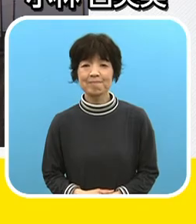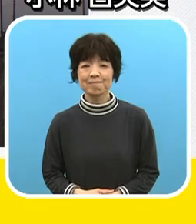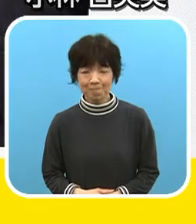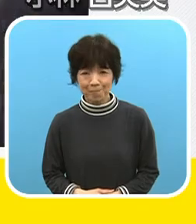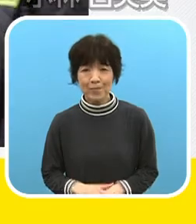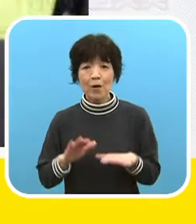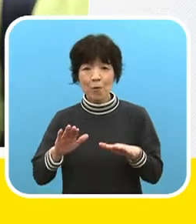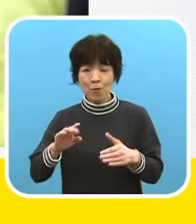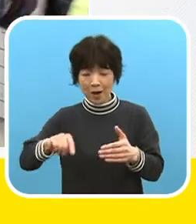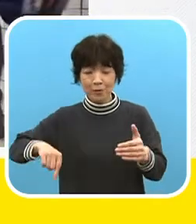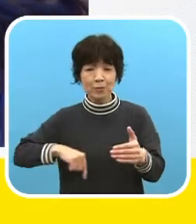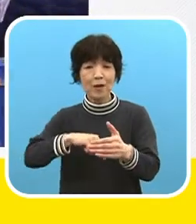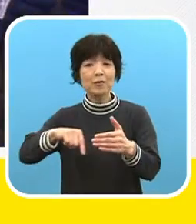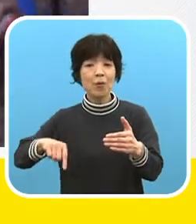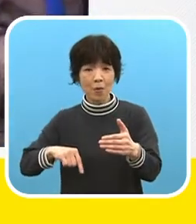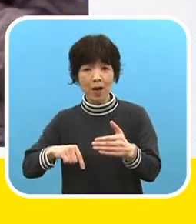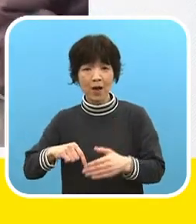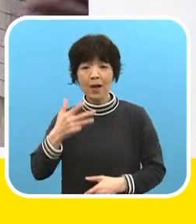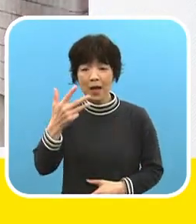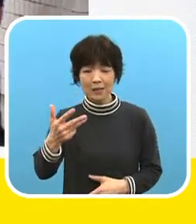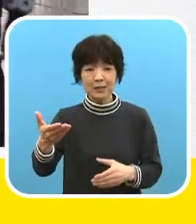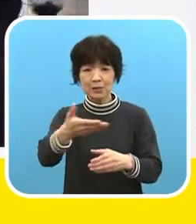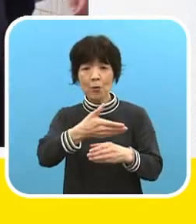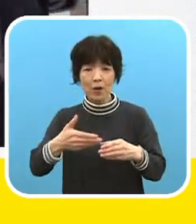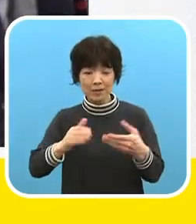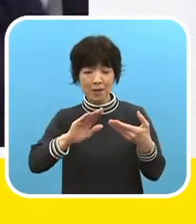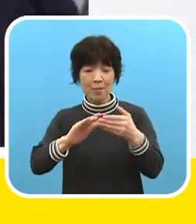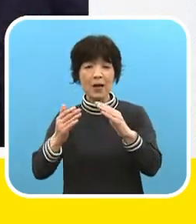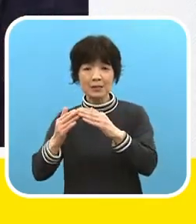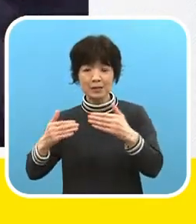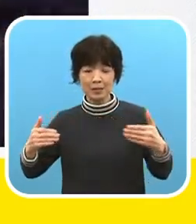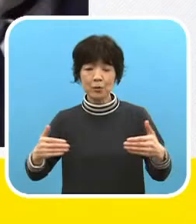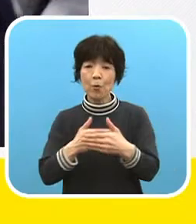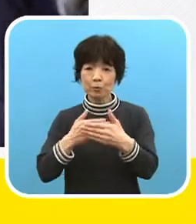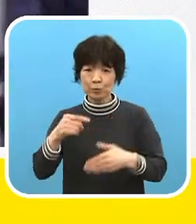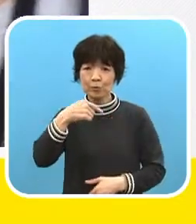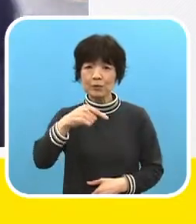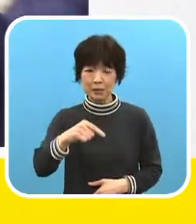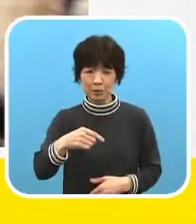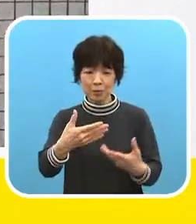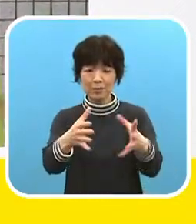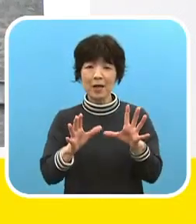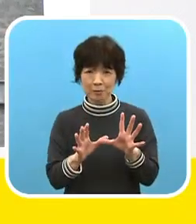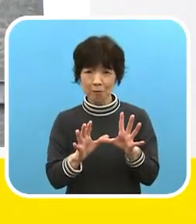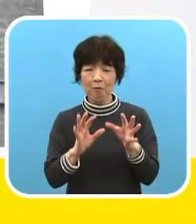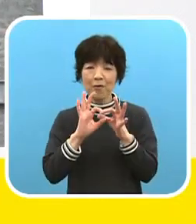今回の秋田ビジョンネクストは八郎潟町交通指導隊のお話です。